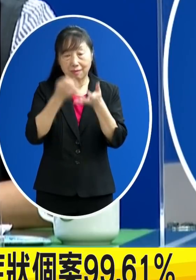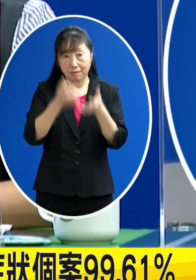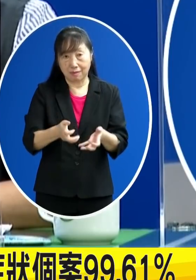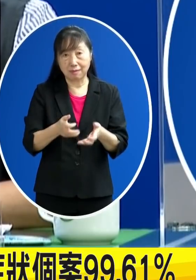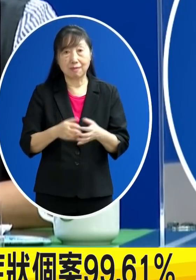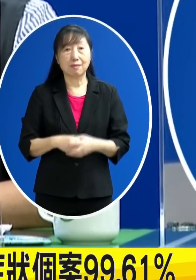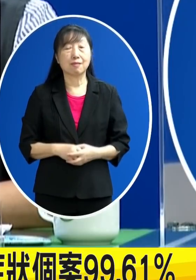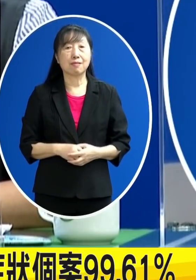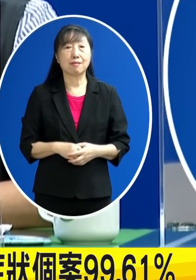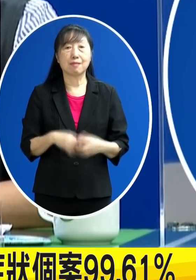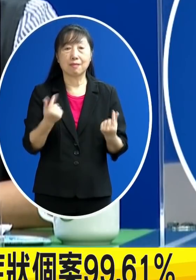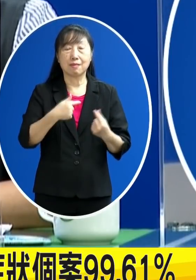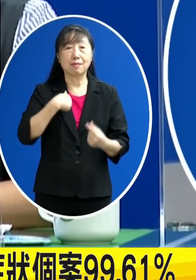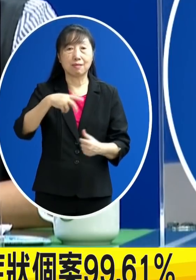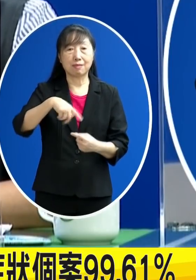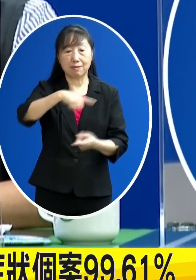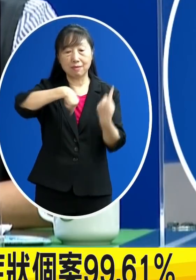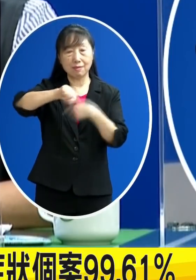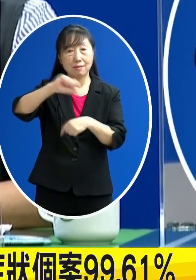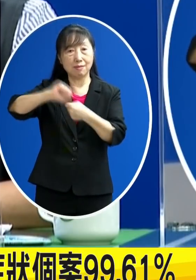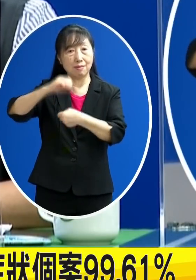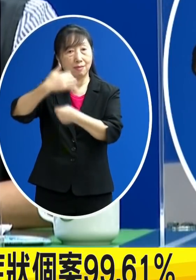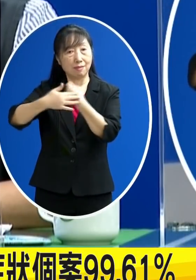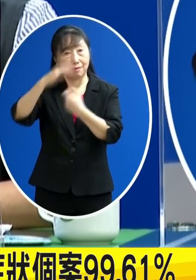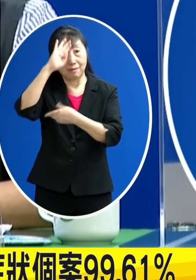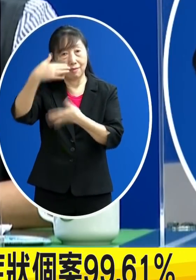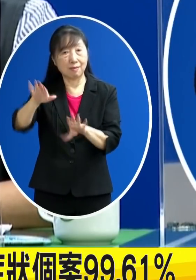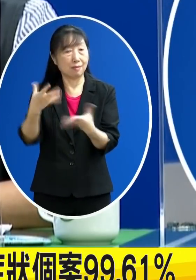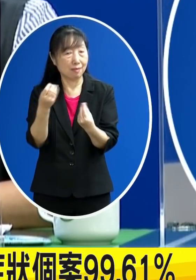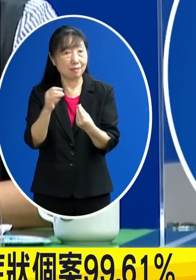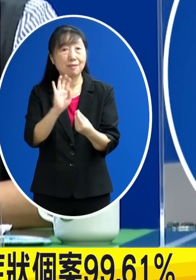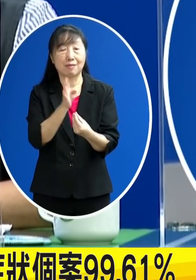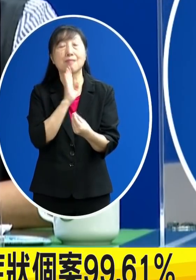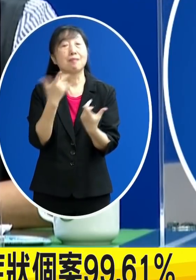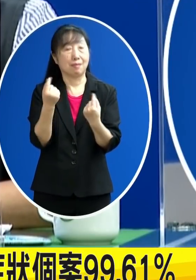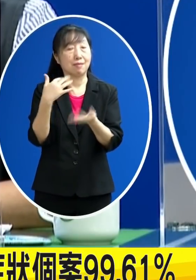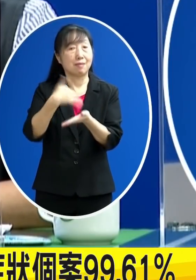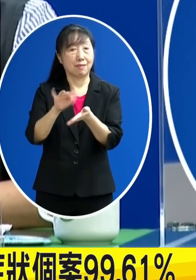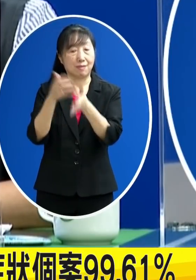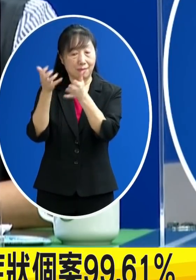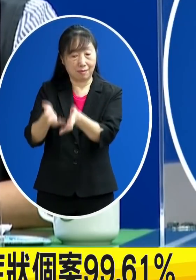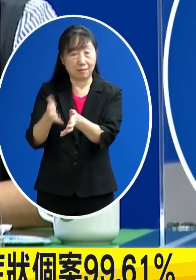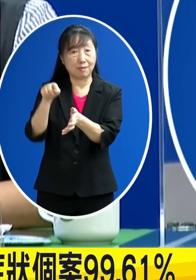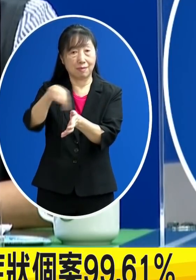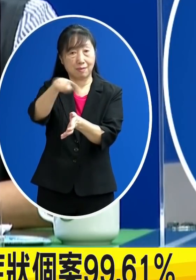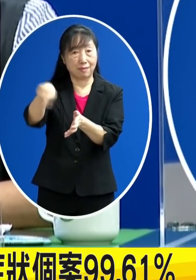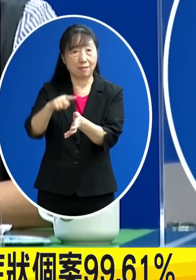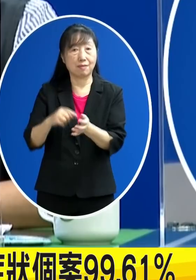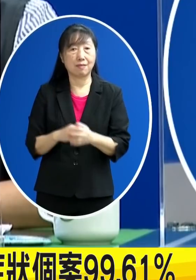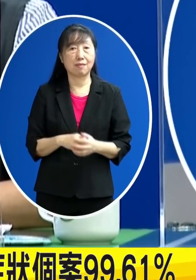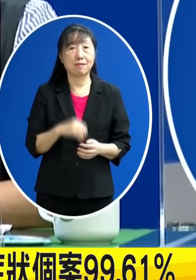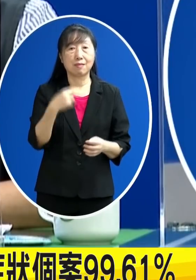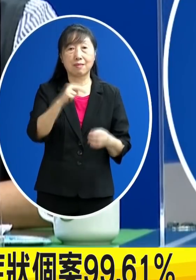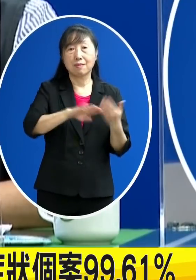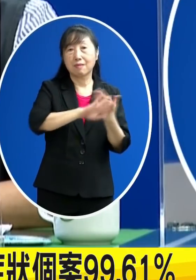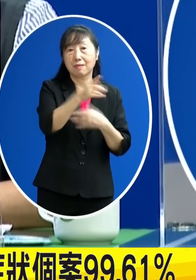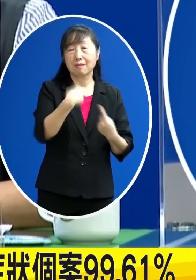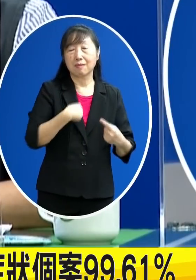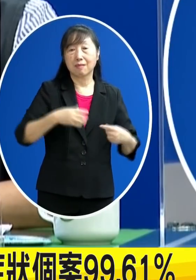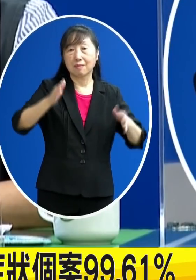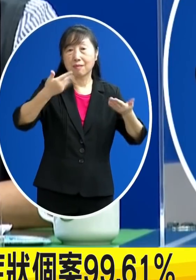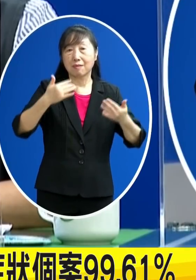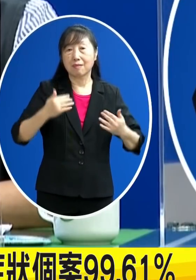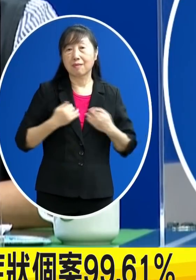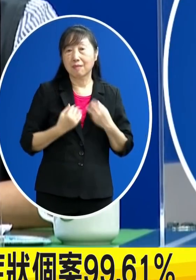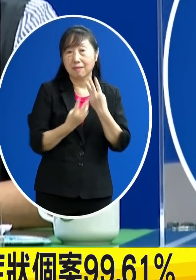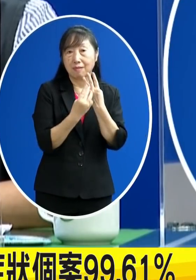使说还没有安排转入加护病房，我们也会算在这个重度里头哈。那其他的情形就是说，像他是轻微的肺炎，或者